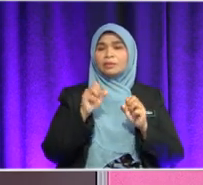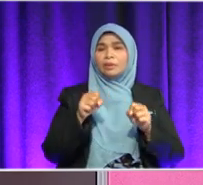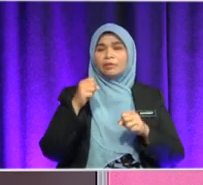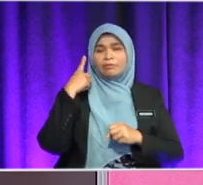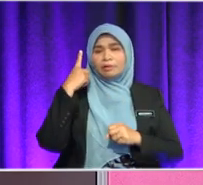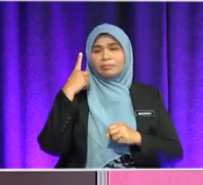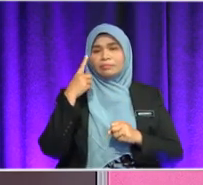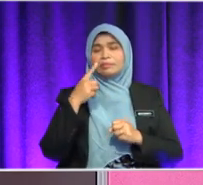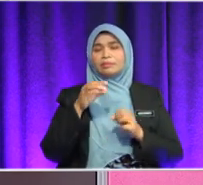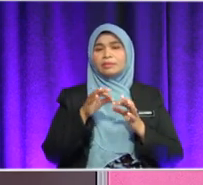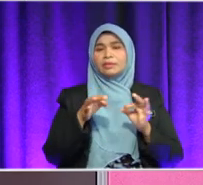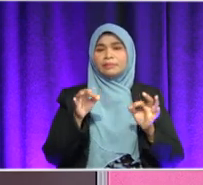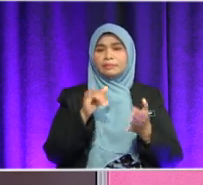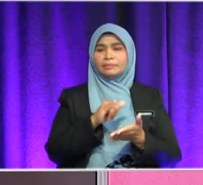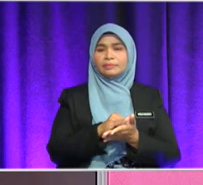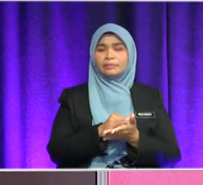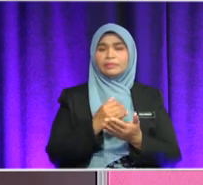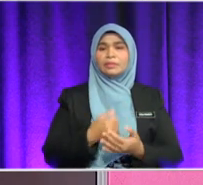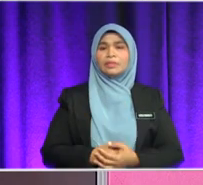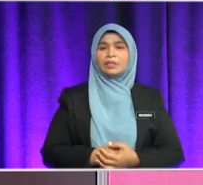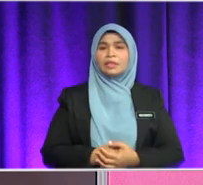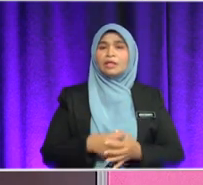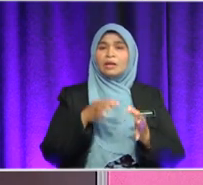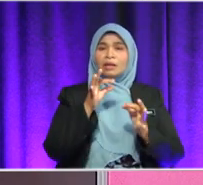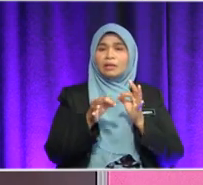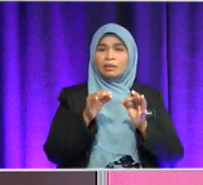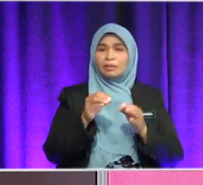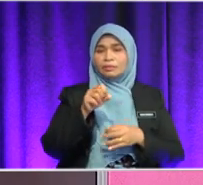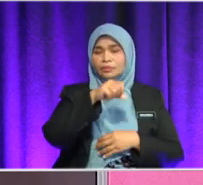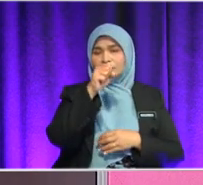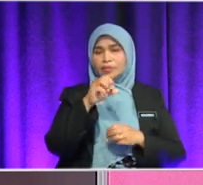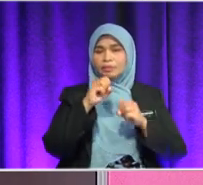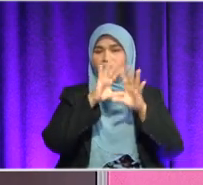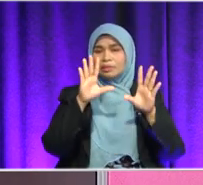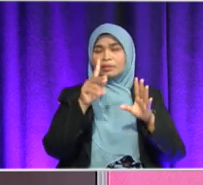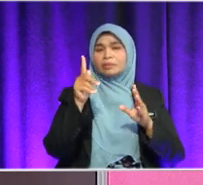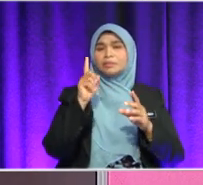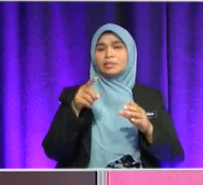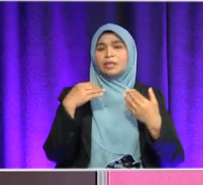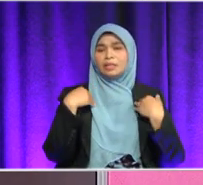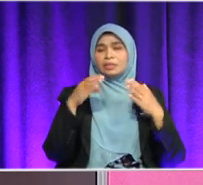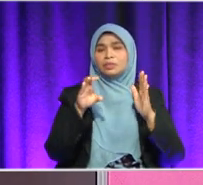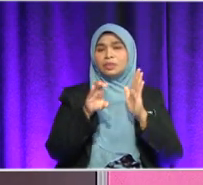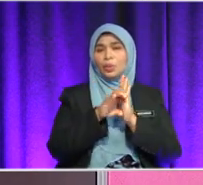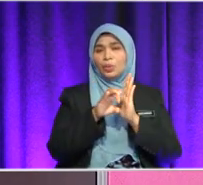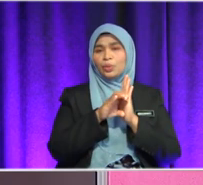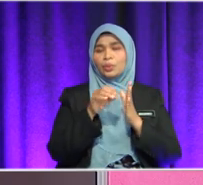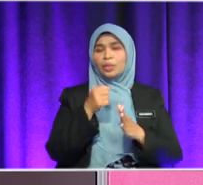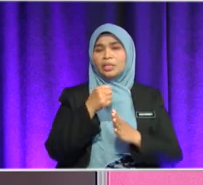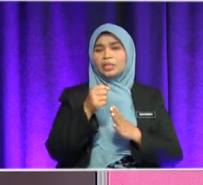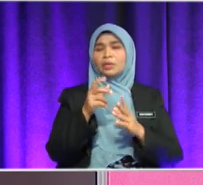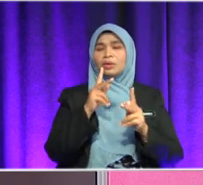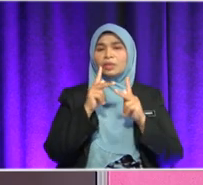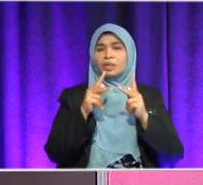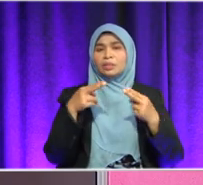dan seterusnya kalau soal Terangkan masih ada contoh ataupun kata penghubung